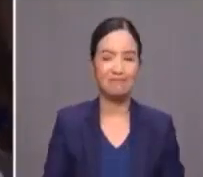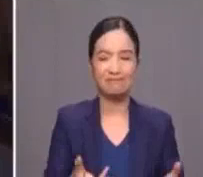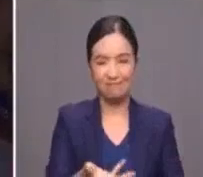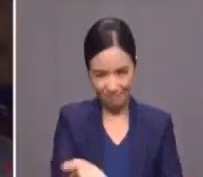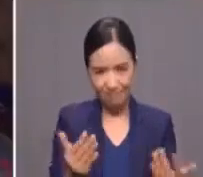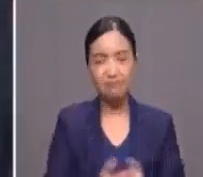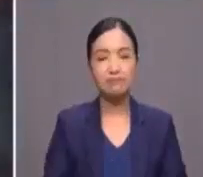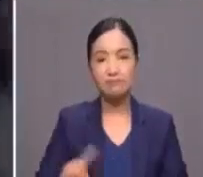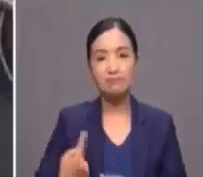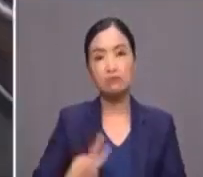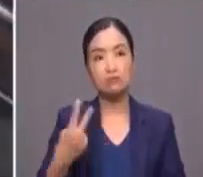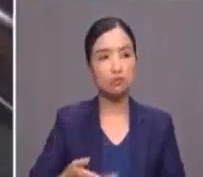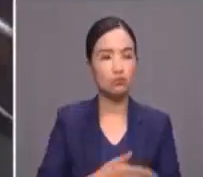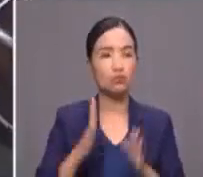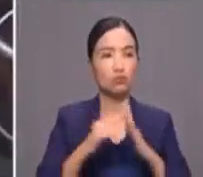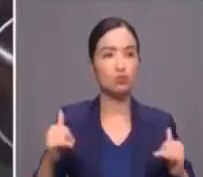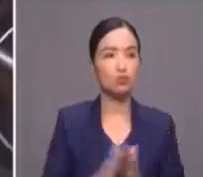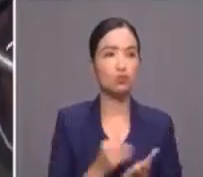ครั้งเน้นที่ชุมชนบริเวณรอบวัดซึ่งส่วนใหญ่เป็นคนหาเช้ากินค่ำบางคนก็ตกงานขาดรายได้มาเลี้ยงครอบครัวนะคะภายใต้คือฟิวส์แล้วก็เป็นเดือนแล้วนะคะแล้วก็ปลัดยอดรวมทั้งบอกว่าในช่วงเดือน2